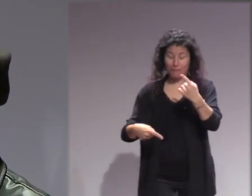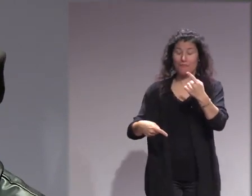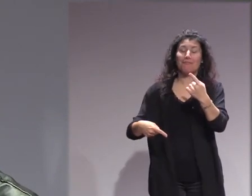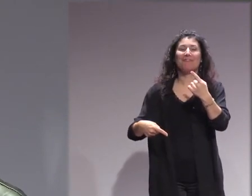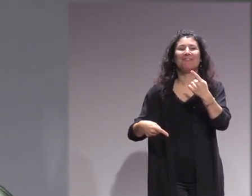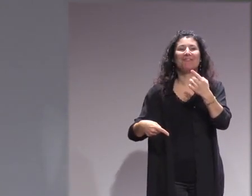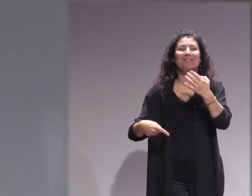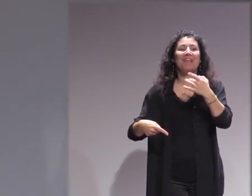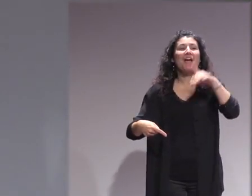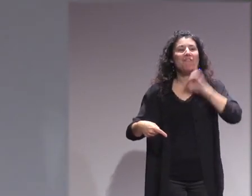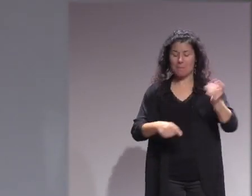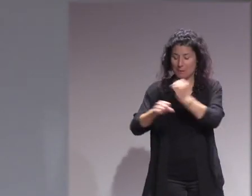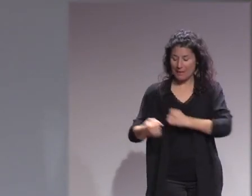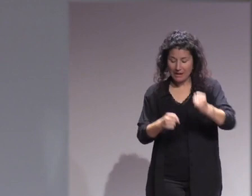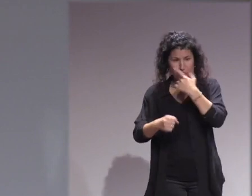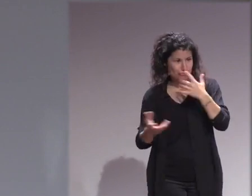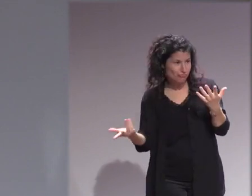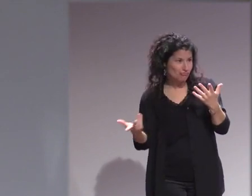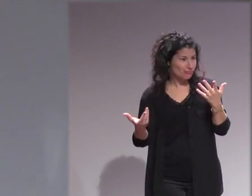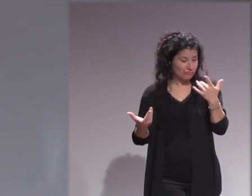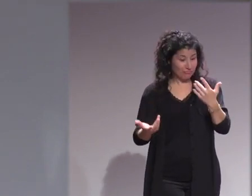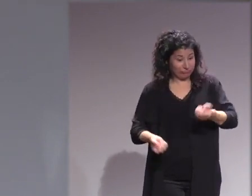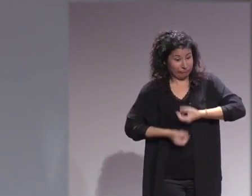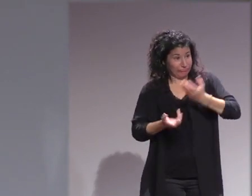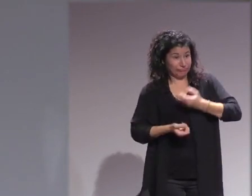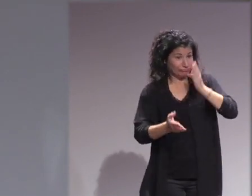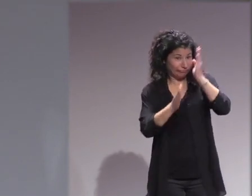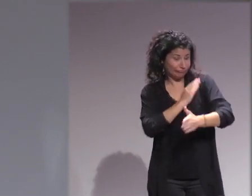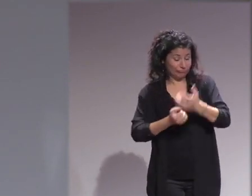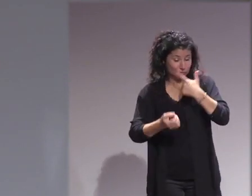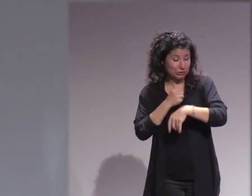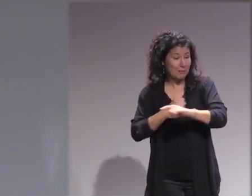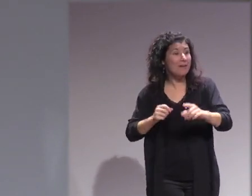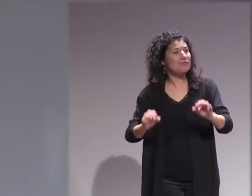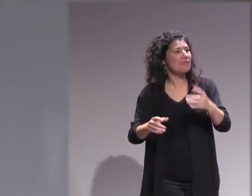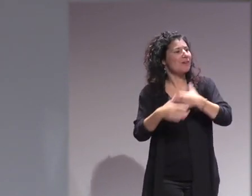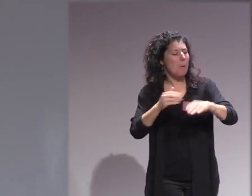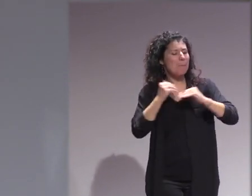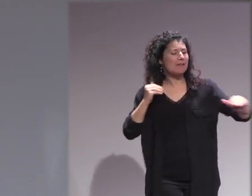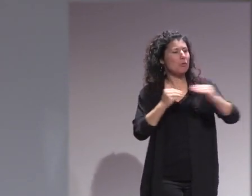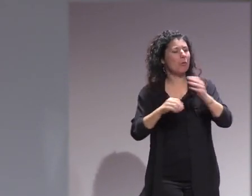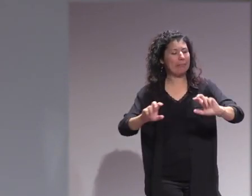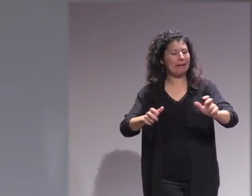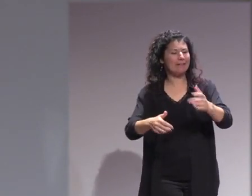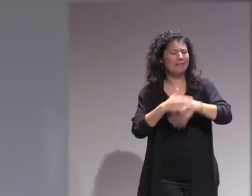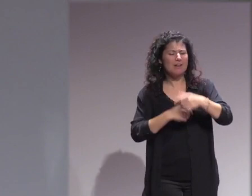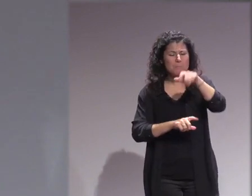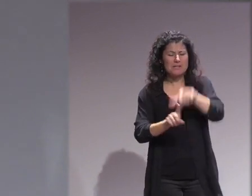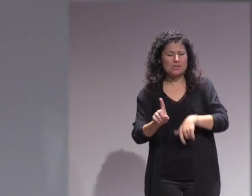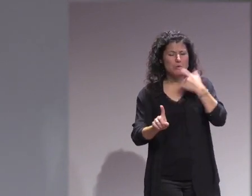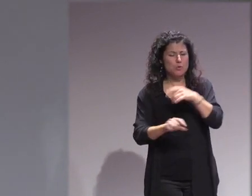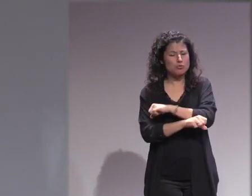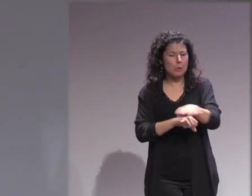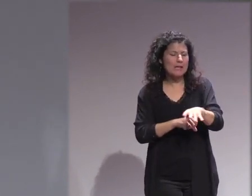que la personne aussi qui est en plateau plus tard pour parler des questions raciales, donc la journaliste Florence Schall, donc est aussi une